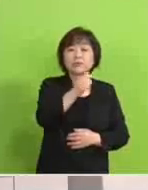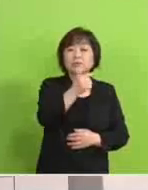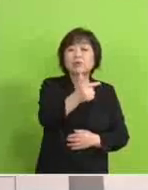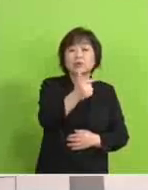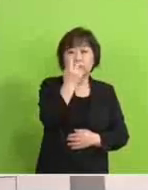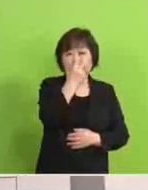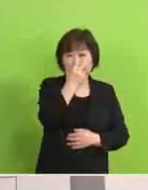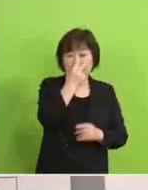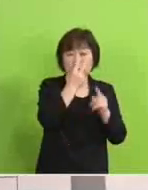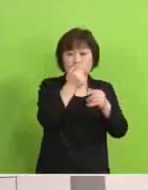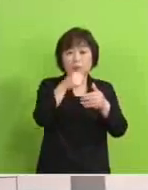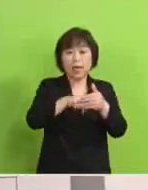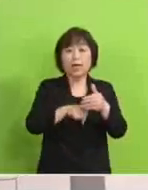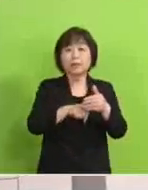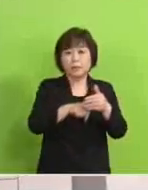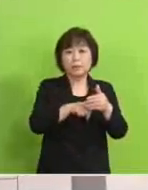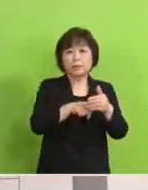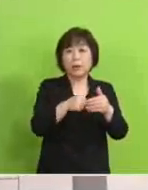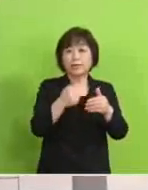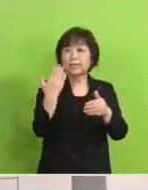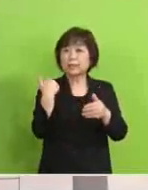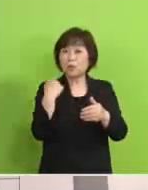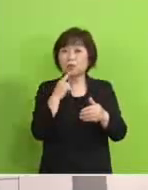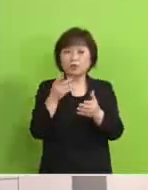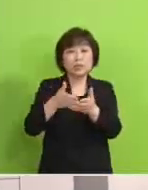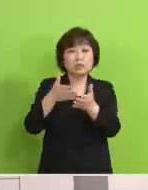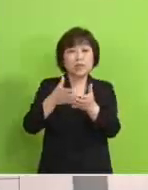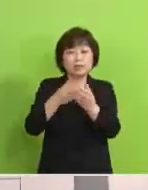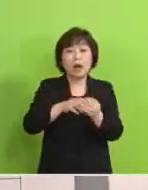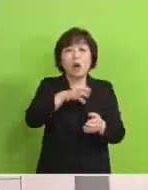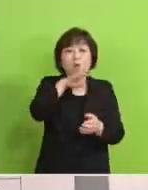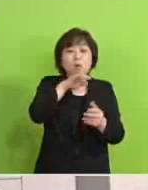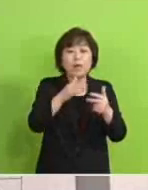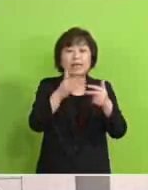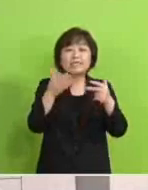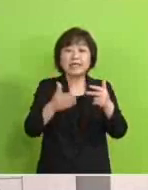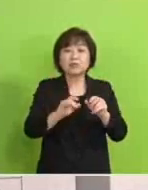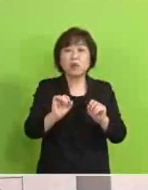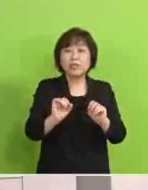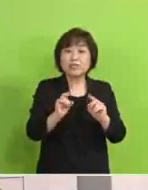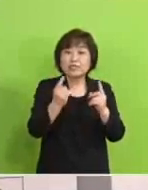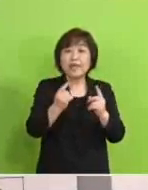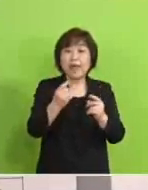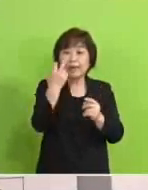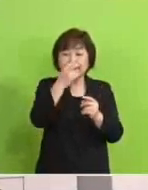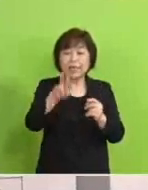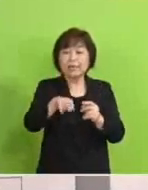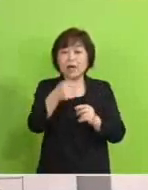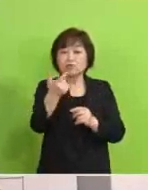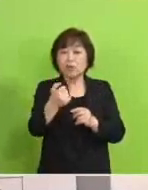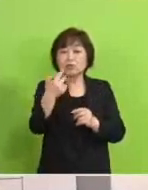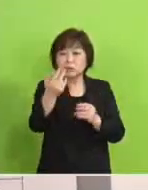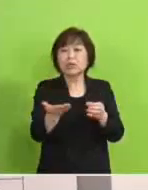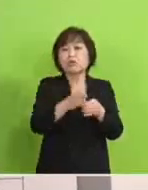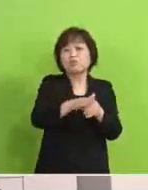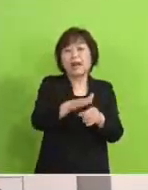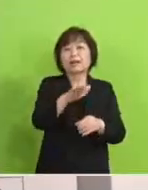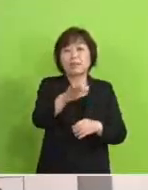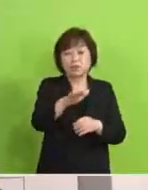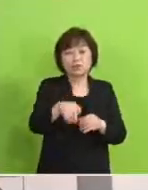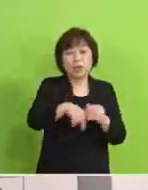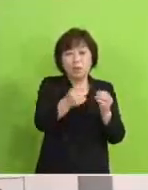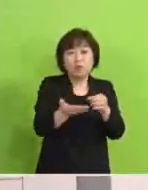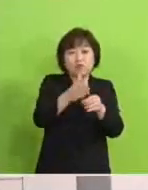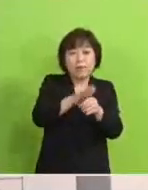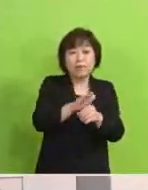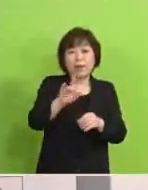536件、この中には先ほど説明した高齢者施設の一斉検査262件が含まれております。それらを